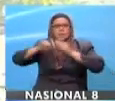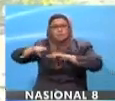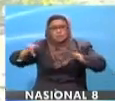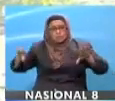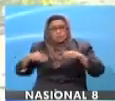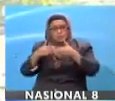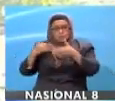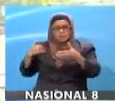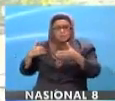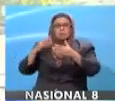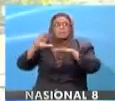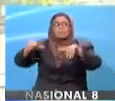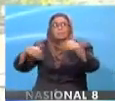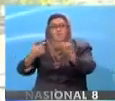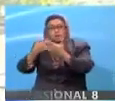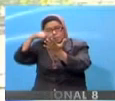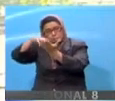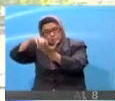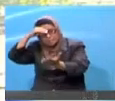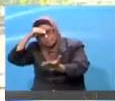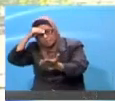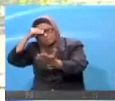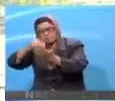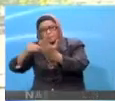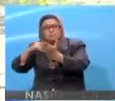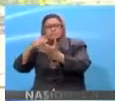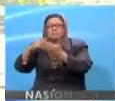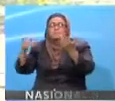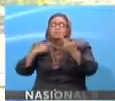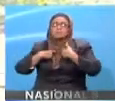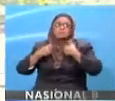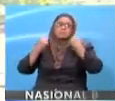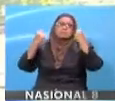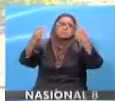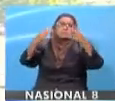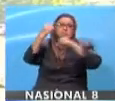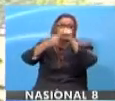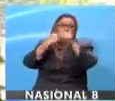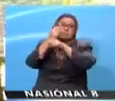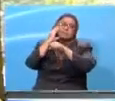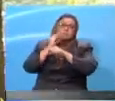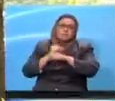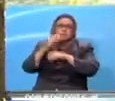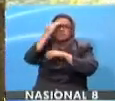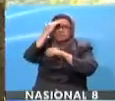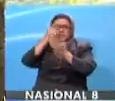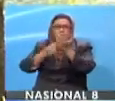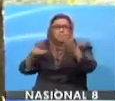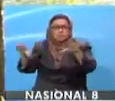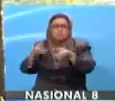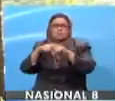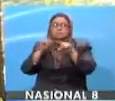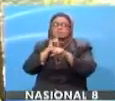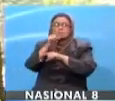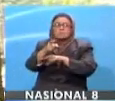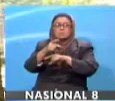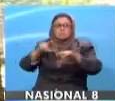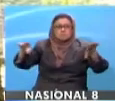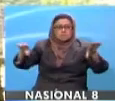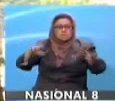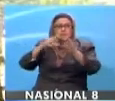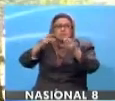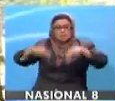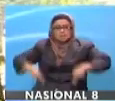kena recap. She has her years of experience behind her and she knows what she's doing. And it makes our life as a student much more